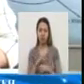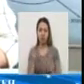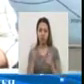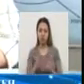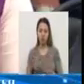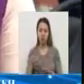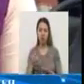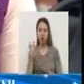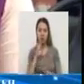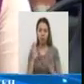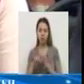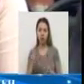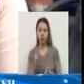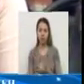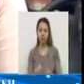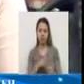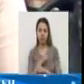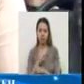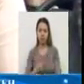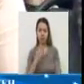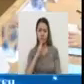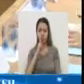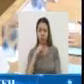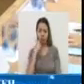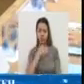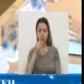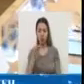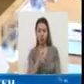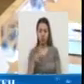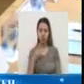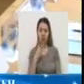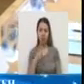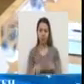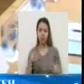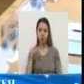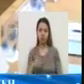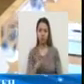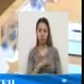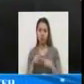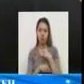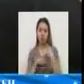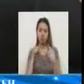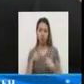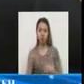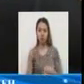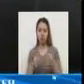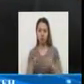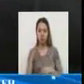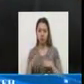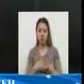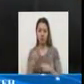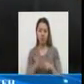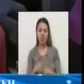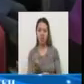үстемдігін қамтамасыз ету міндетін алға қояды. Соңғы 3 жылдың өзінде республикада 2,5 мыңнан астам адам жемқорлық үшін сотталған. Бұл аз көрсеткіш